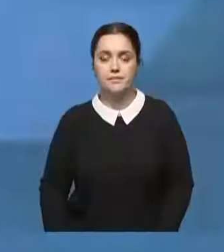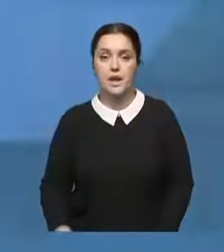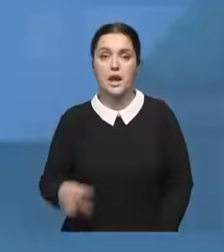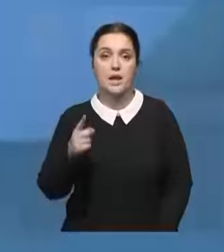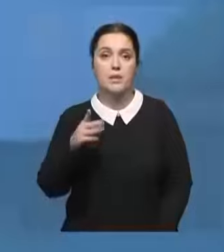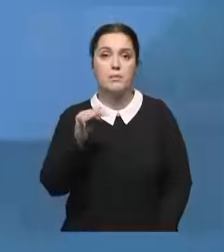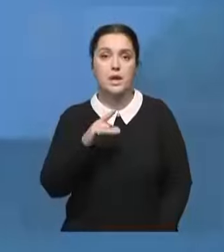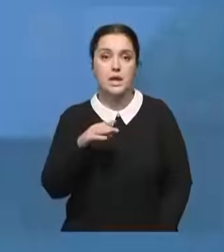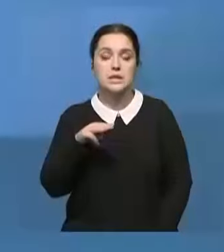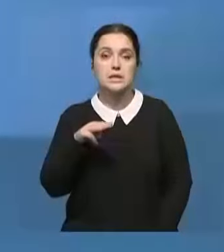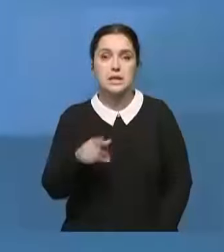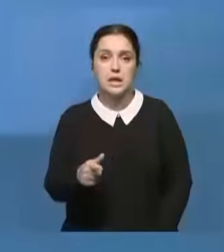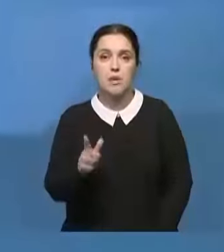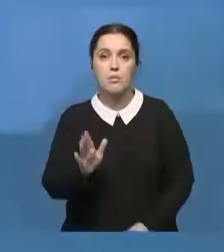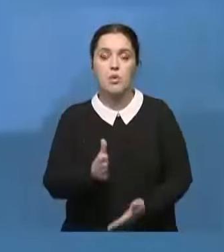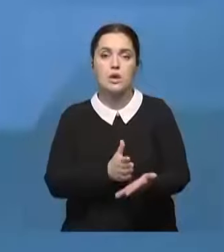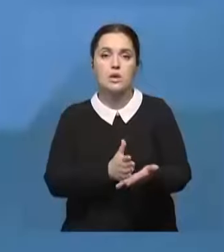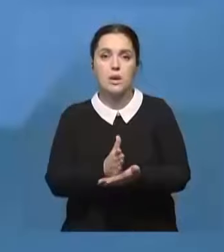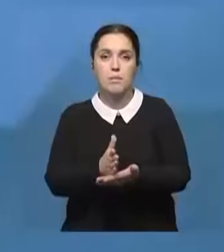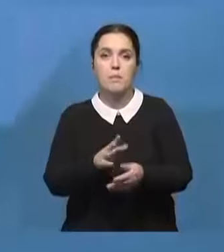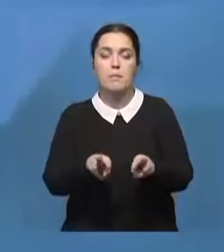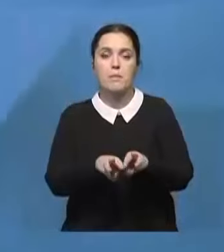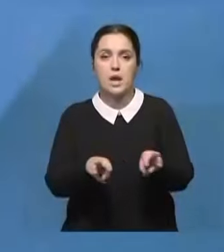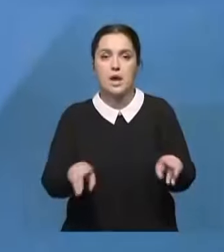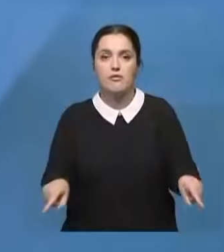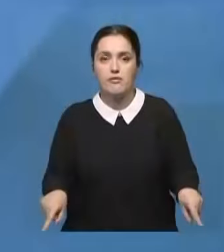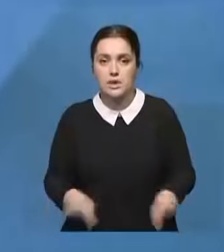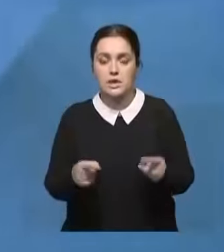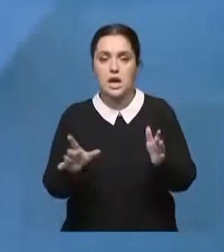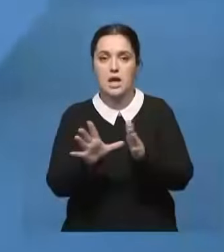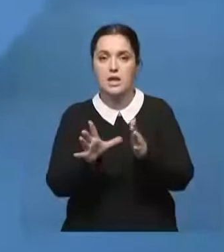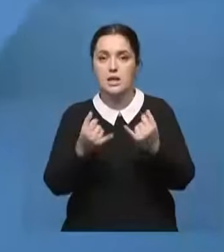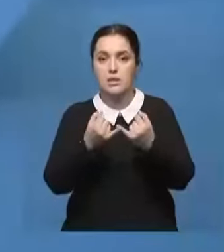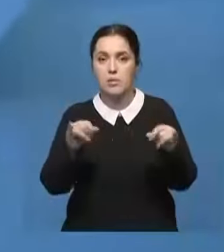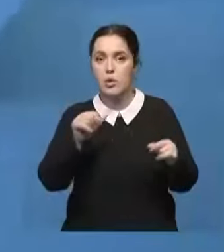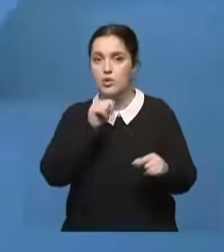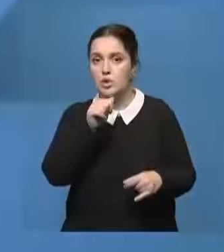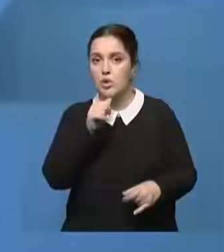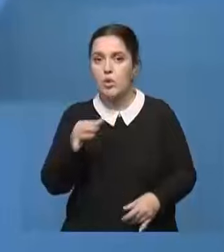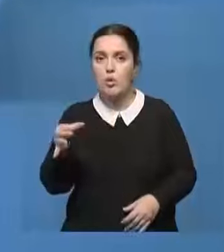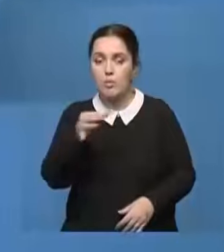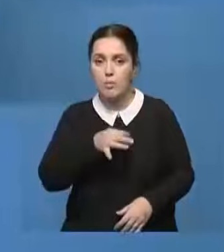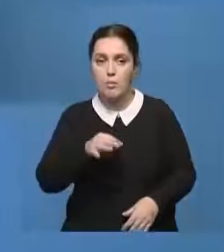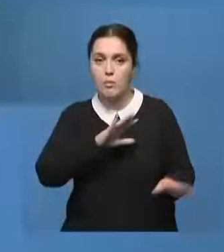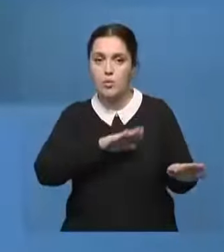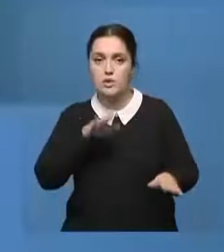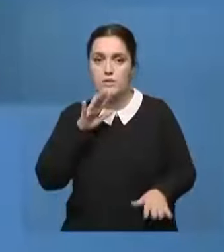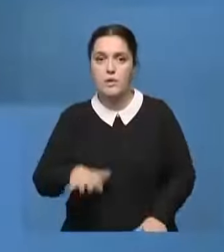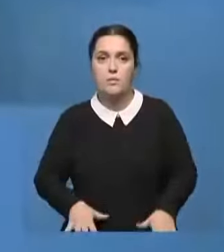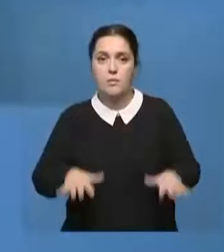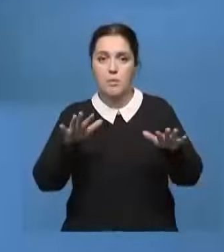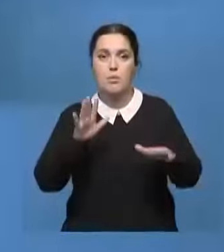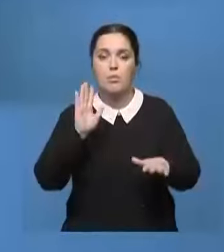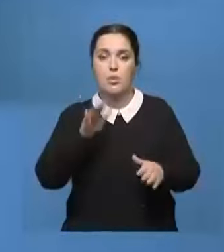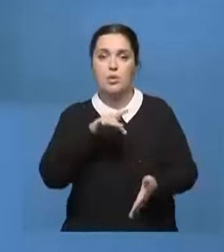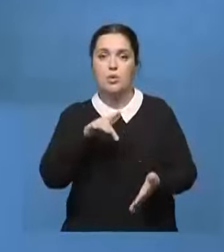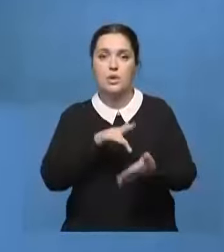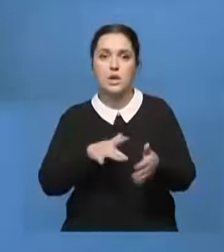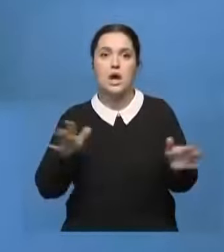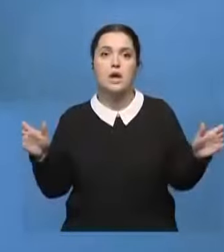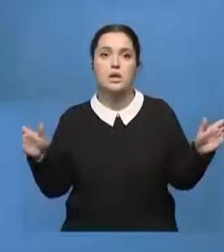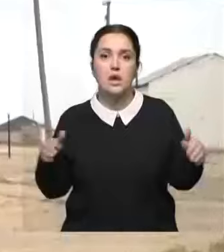Больше миллиарда тенге направит правительство на восстановление линии электропередачи в Кустанайской области после паводков. ЛЭП проведут в городе